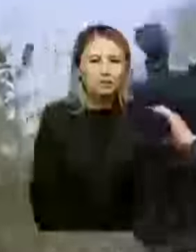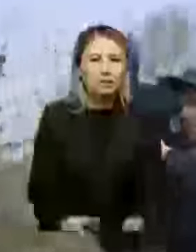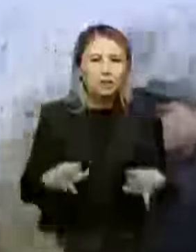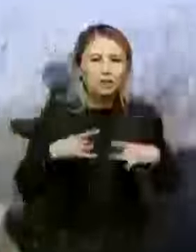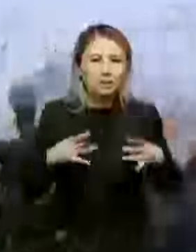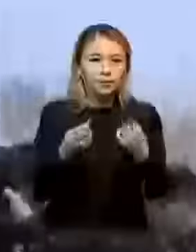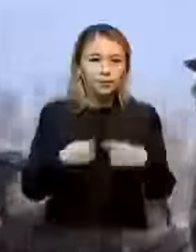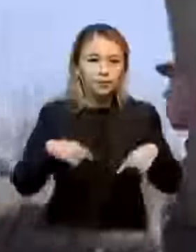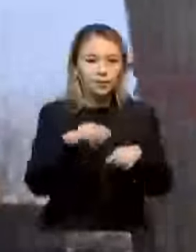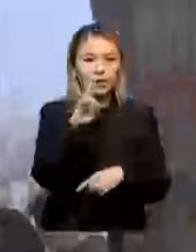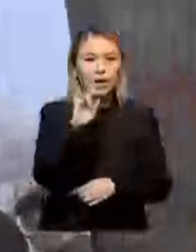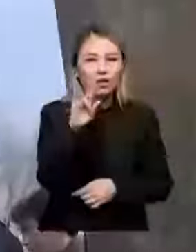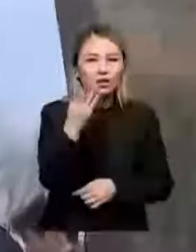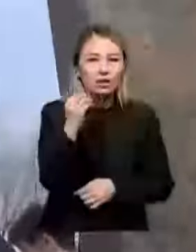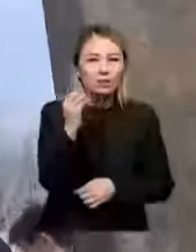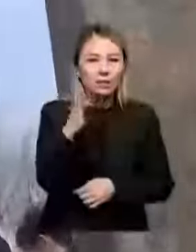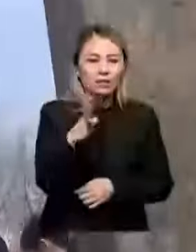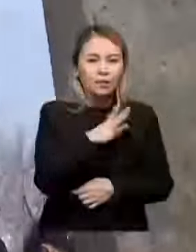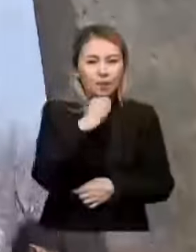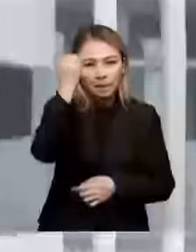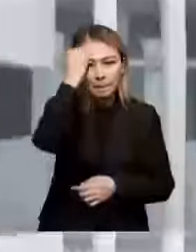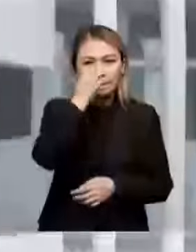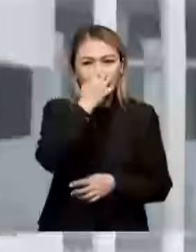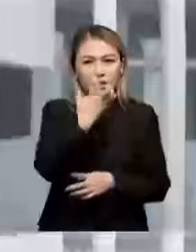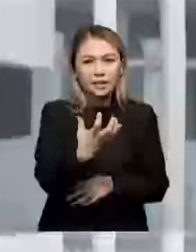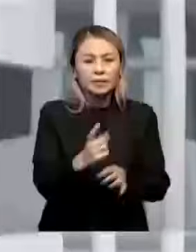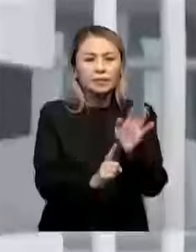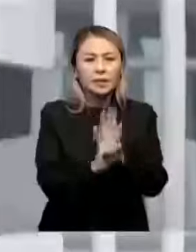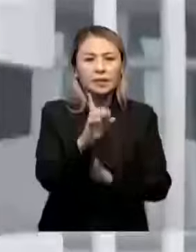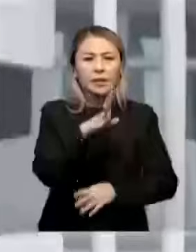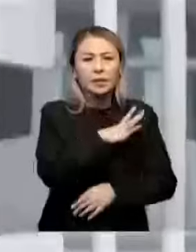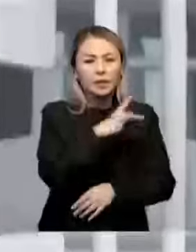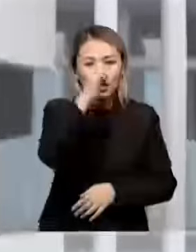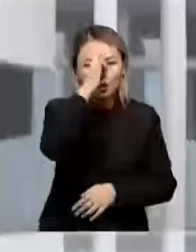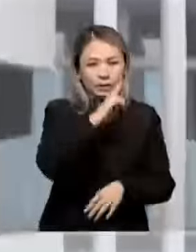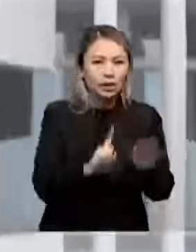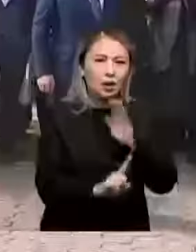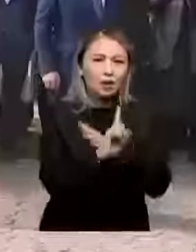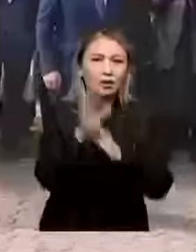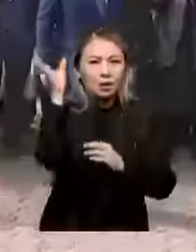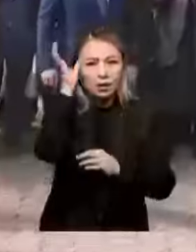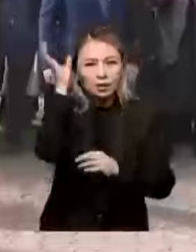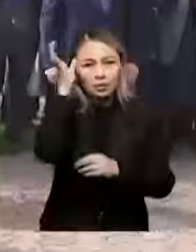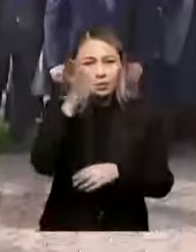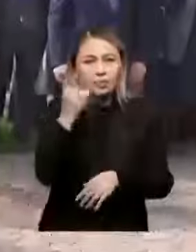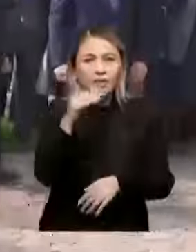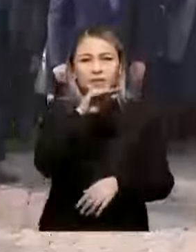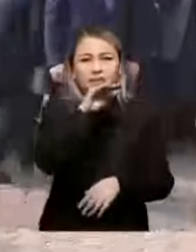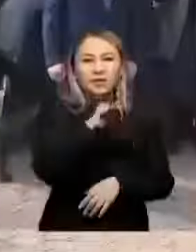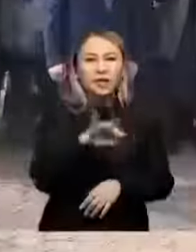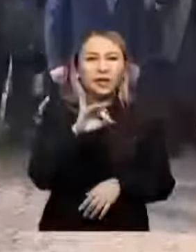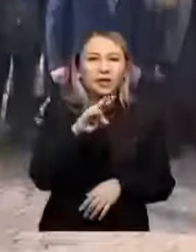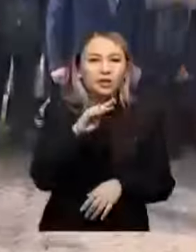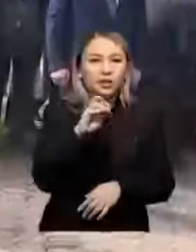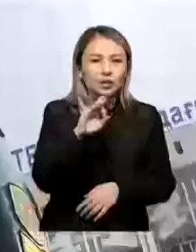Мерекелік шаралар Қаныш Сәтбаевтың ескерткішіне гүл шоқтарын қоюдан басталды. Биыл Қазақтан шыққан тұңғыш академик, алғашқы кәсіби тау-кен инженері